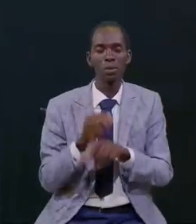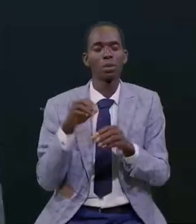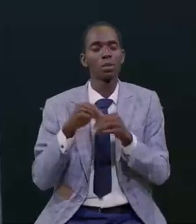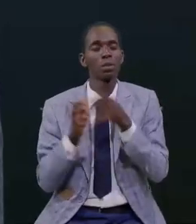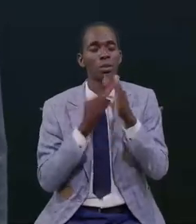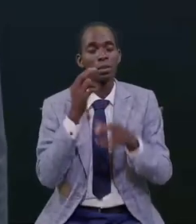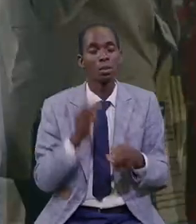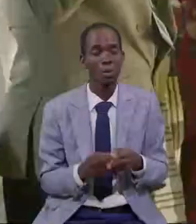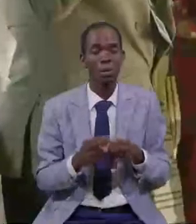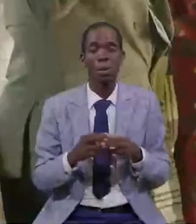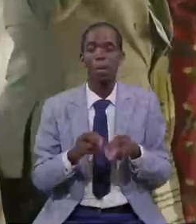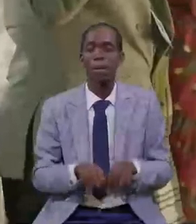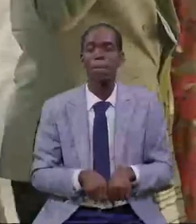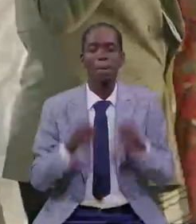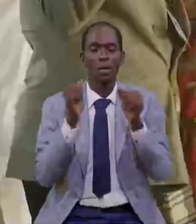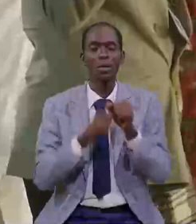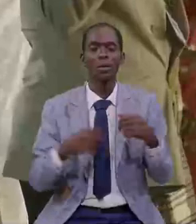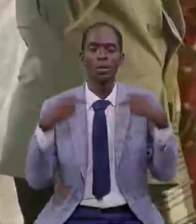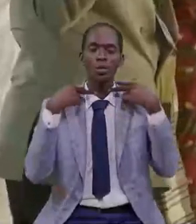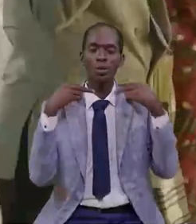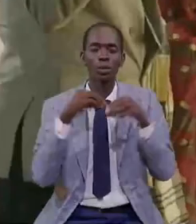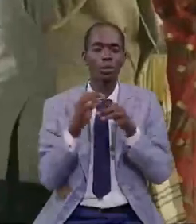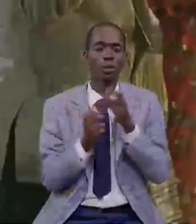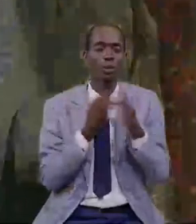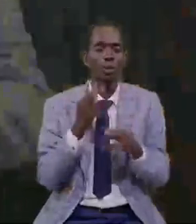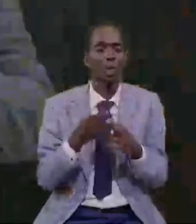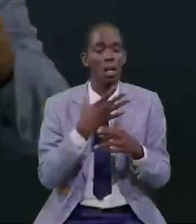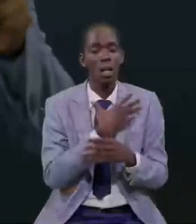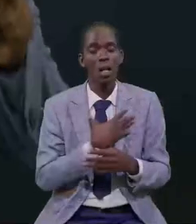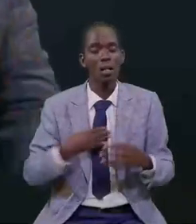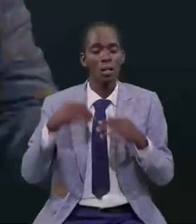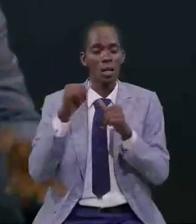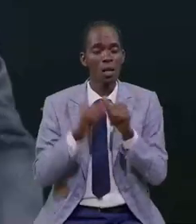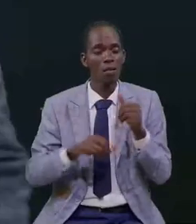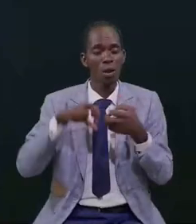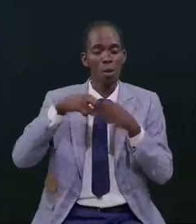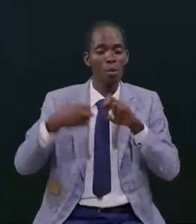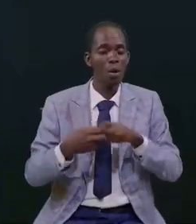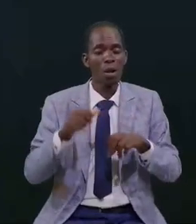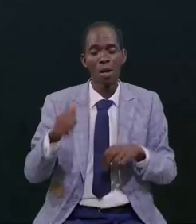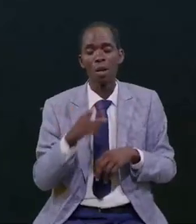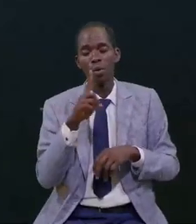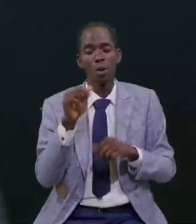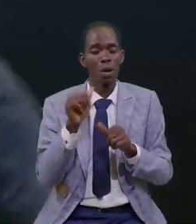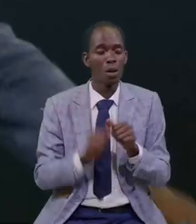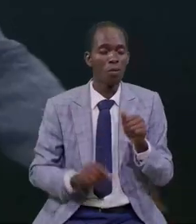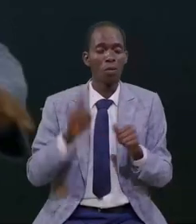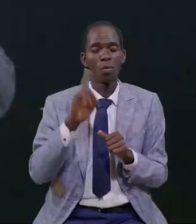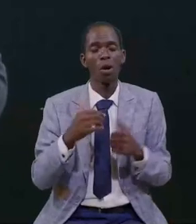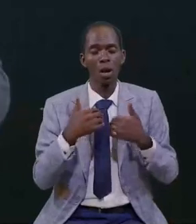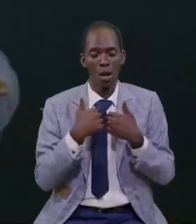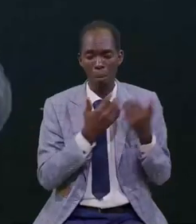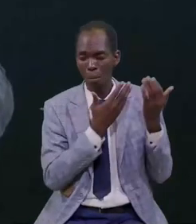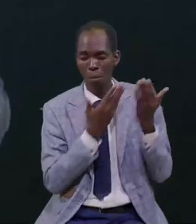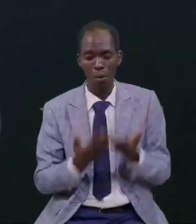opprimés brise tous les jours et que tout problème que chacun a amené